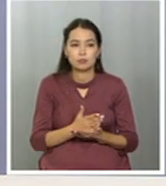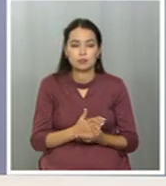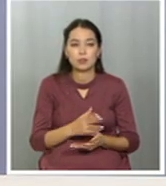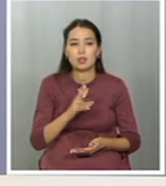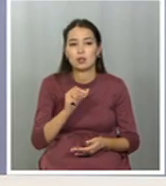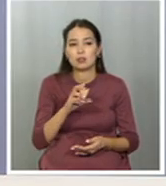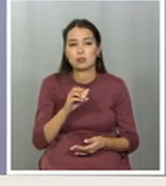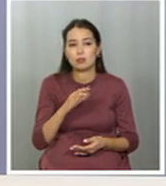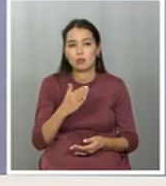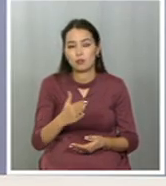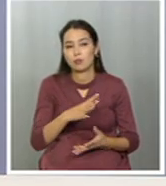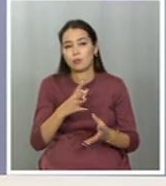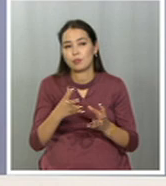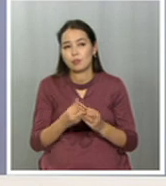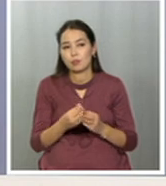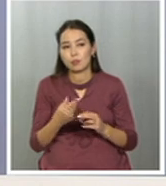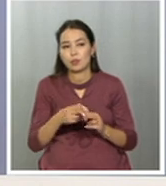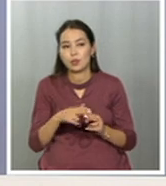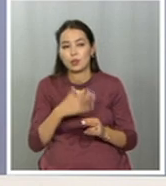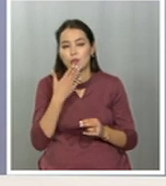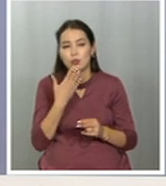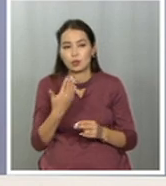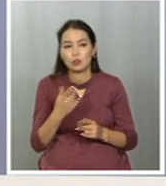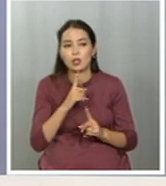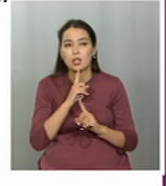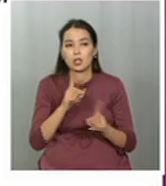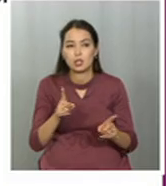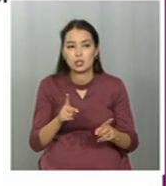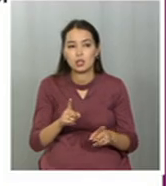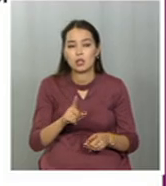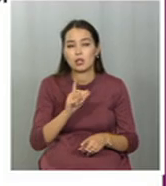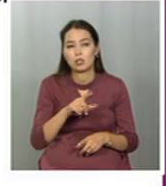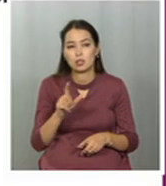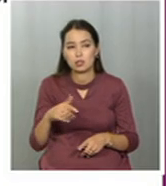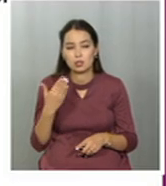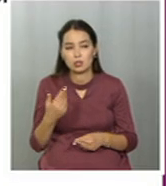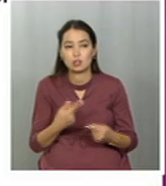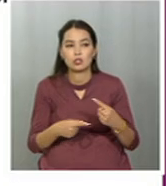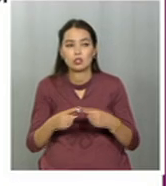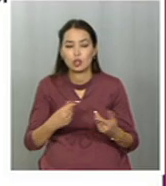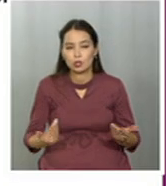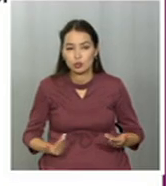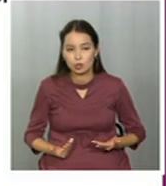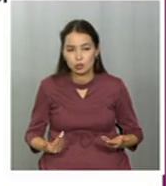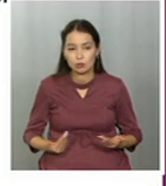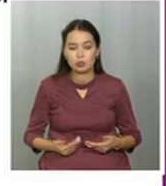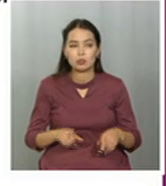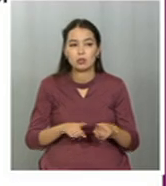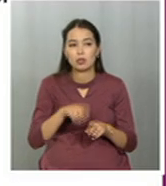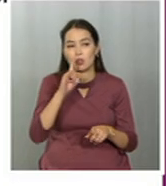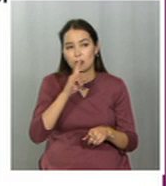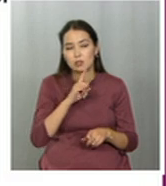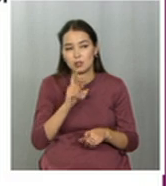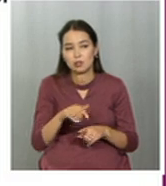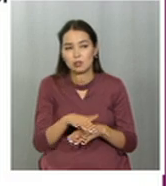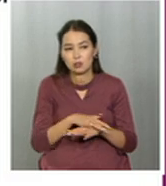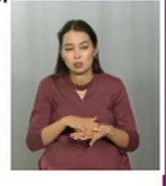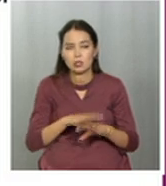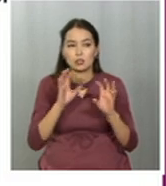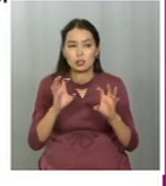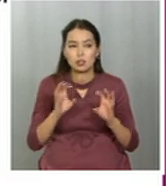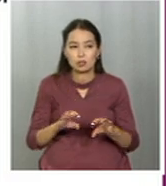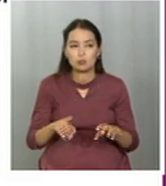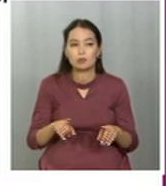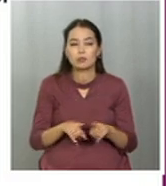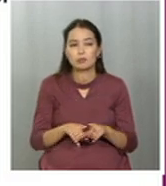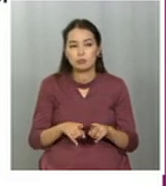Қастеевтің туындыларында ұлттардың ерекшеліктері, адамның жан дүниесі және қазақ халқының салт-дәстүрлері